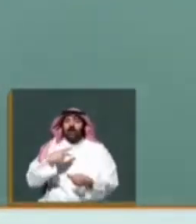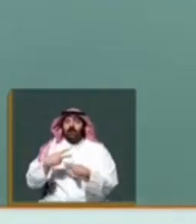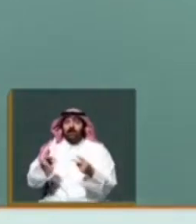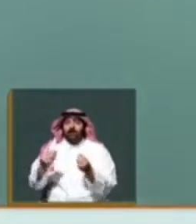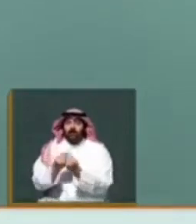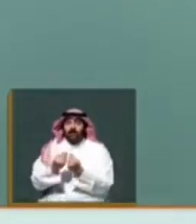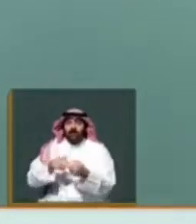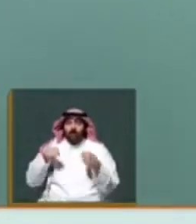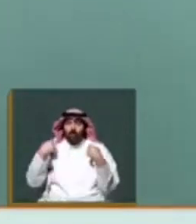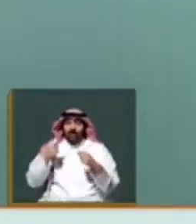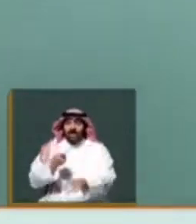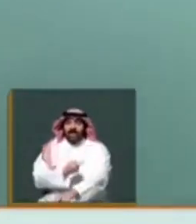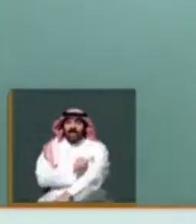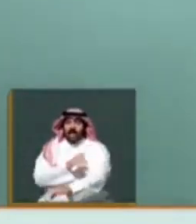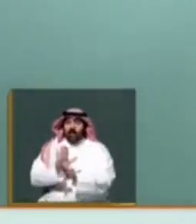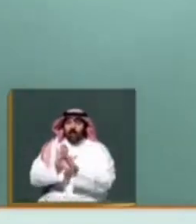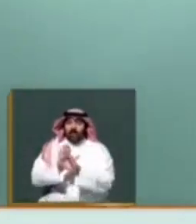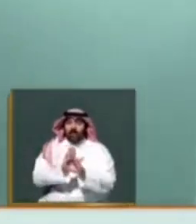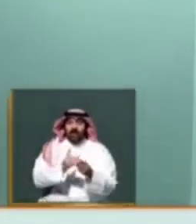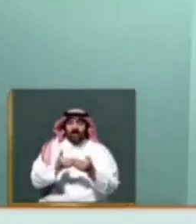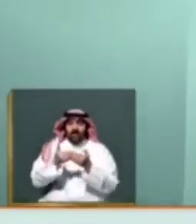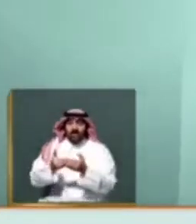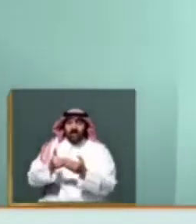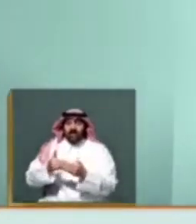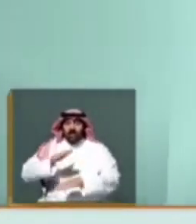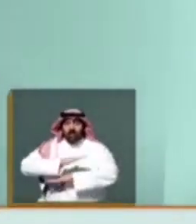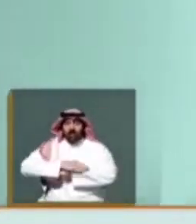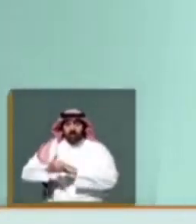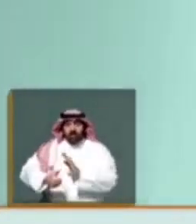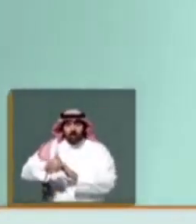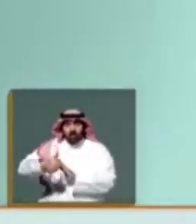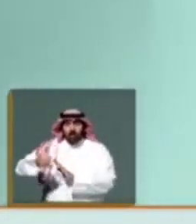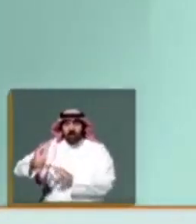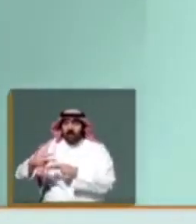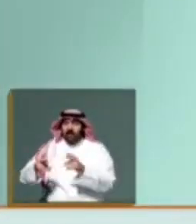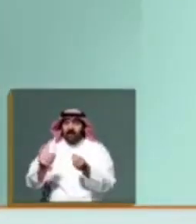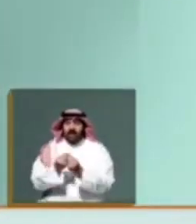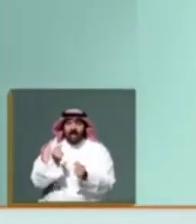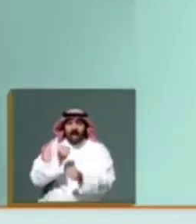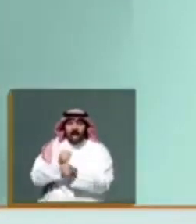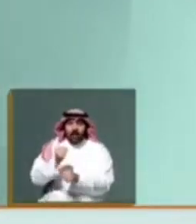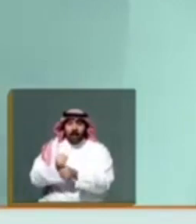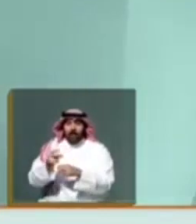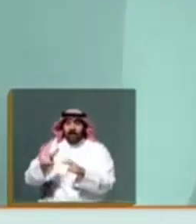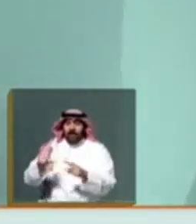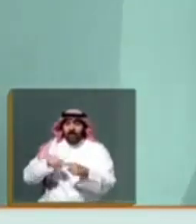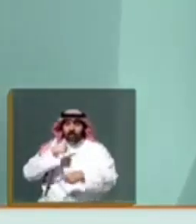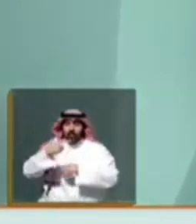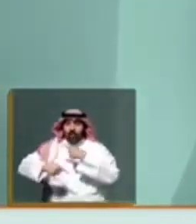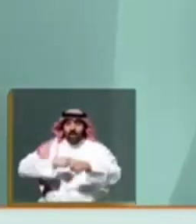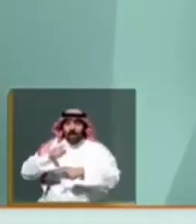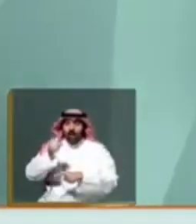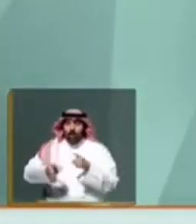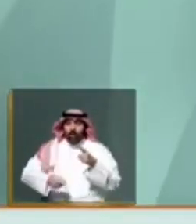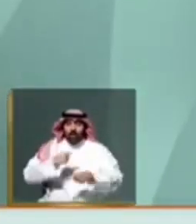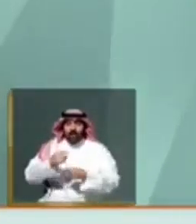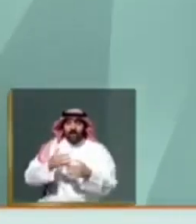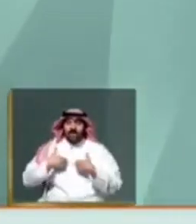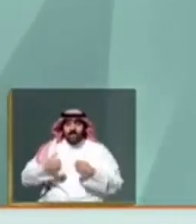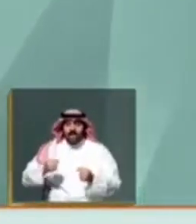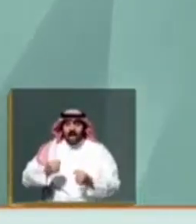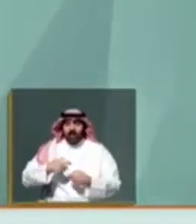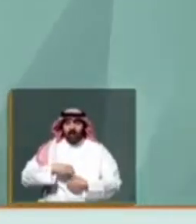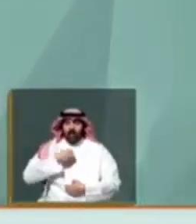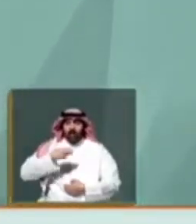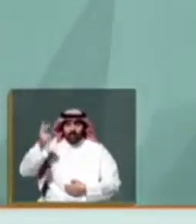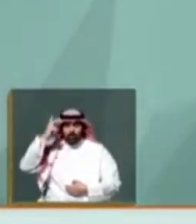مؤازرة جهود وزارة الصحة السعودية وتقديرا لعمل أبطال القطاع الصحي الذين يعملون على مدى الساعة لضمان سلامة المواطنين